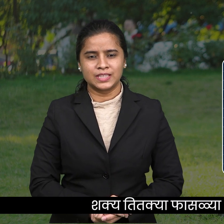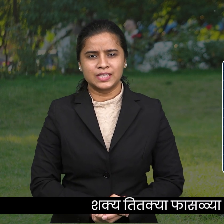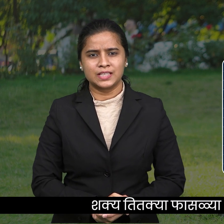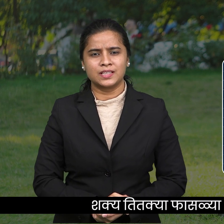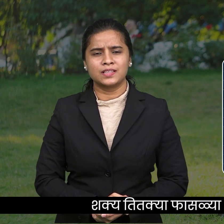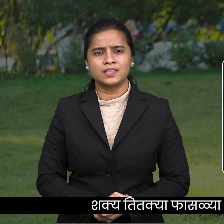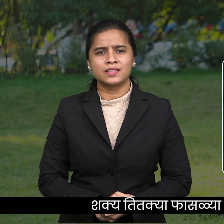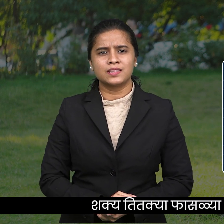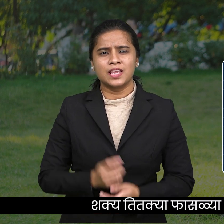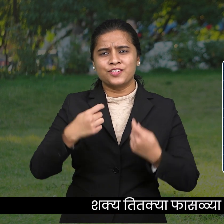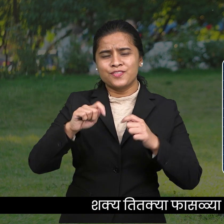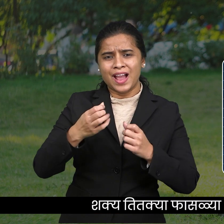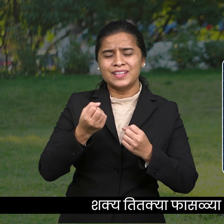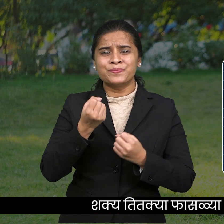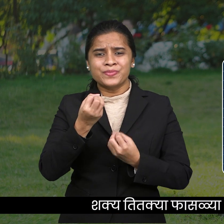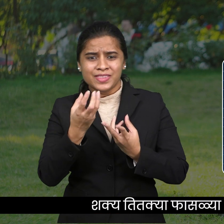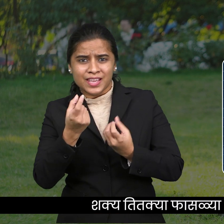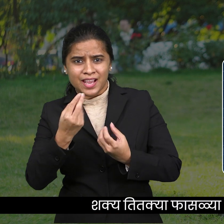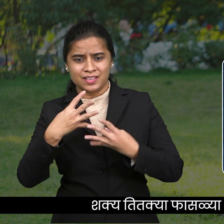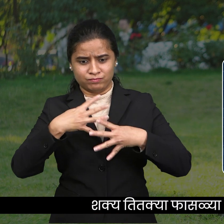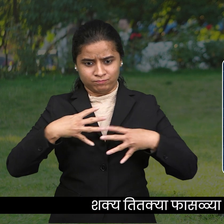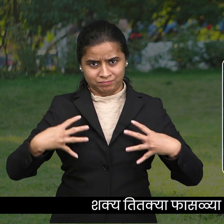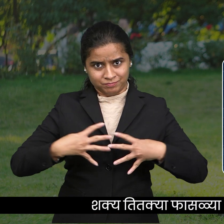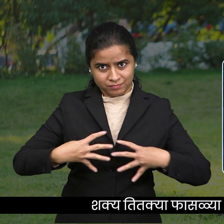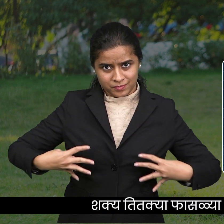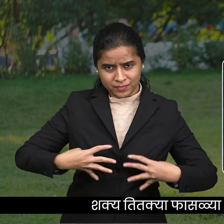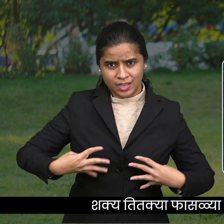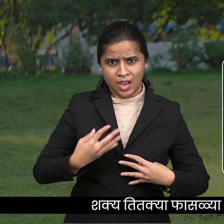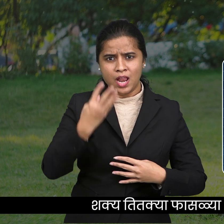शक्य तितक्या फासड्या छातीची हाडे मोजण्याचा प्रयत्न करा.